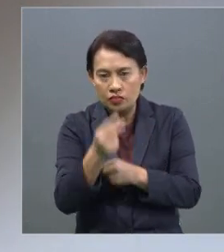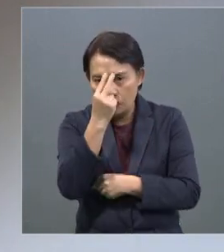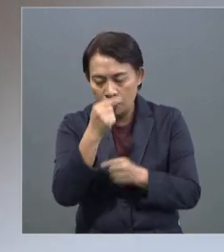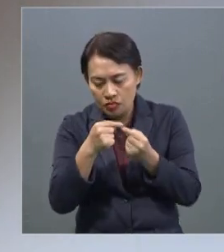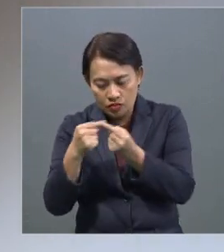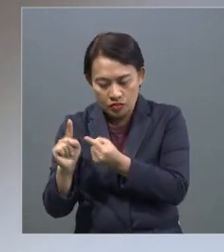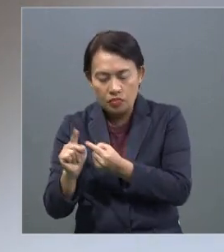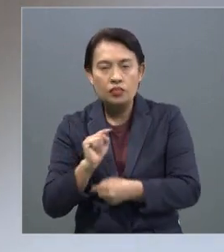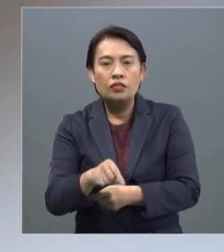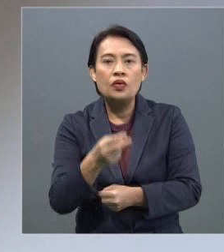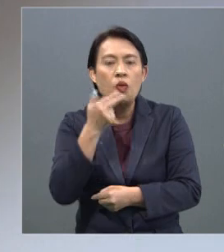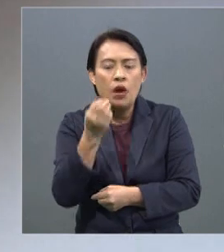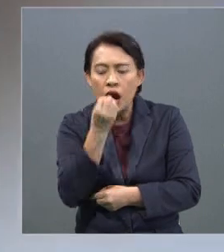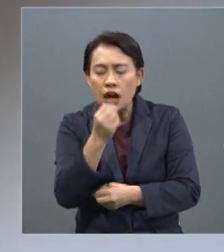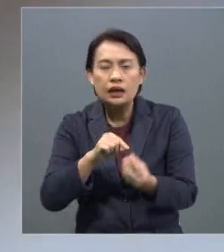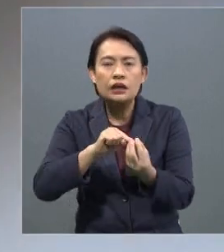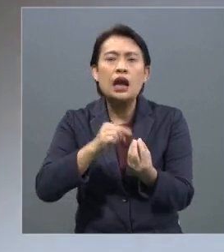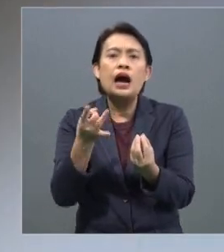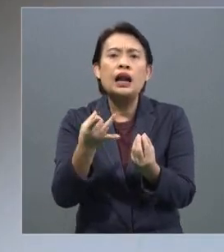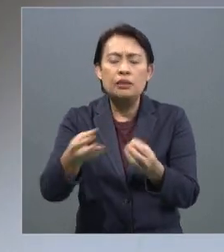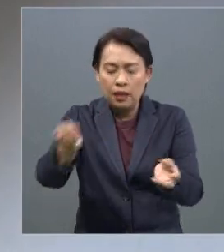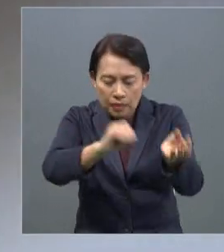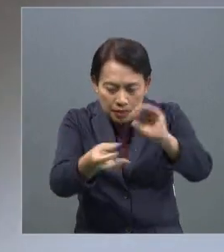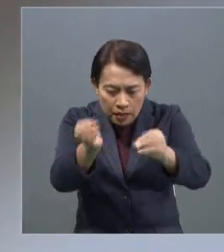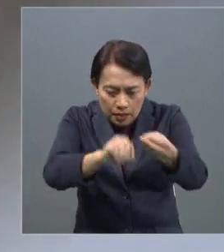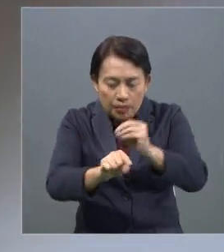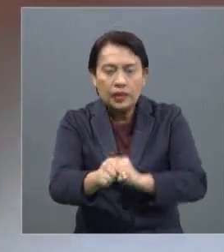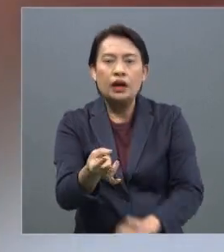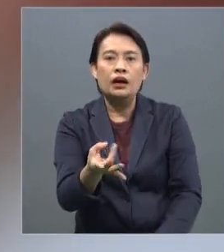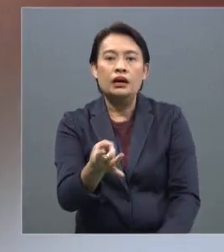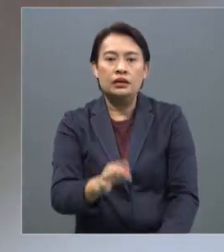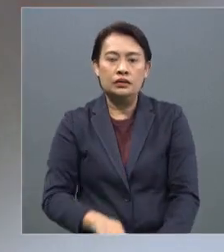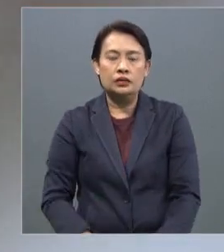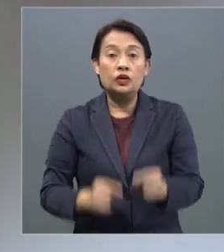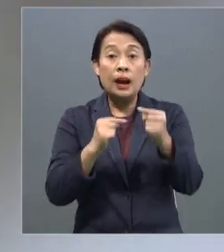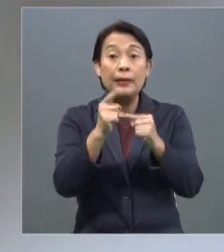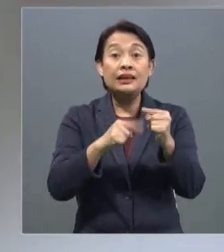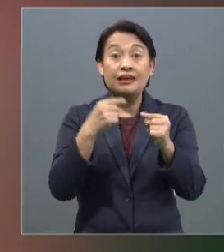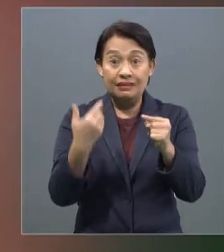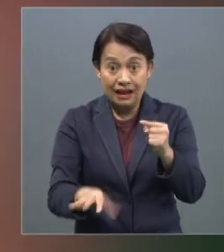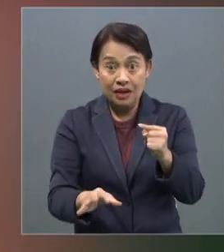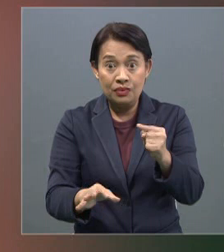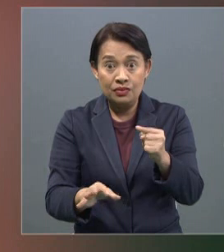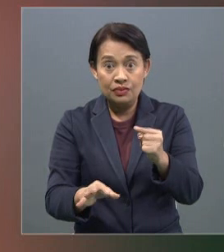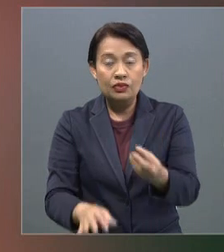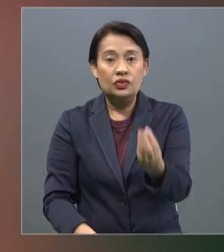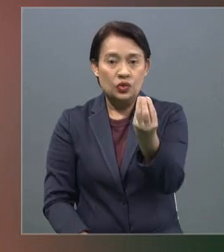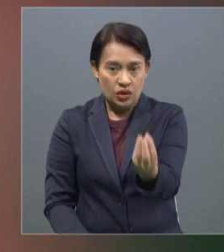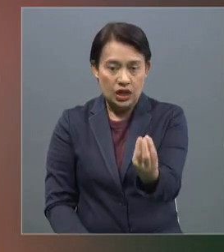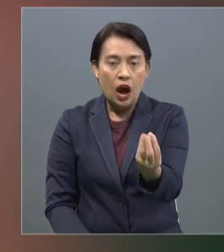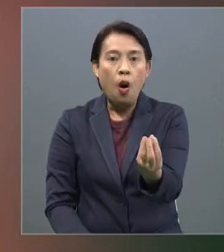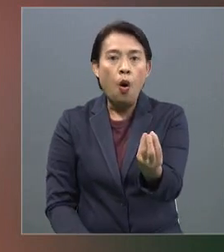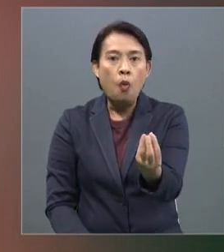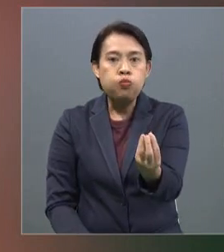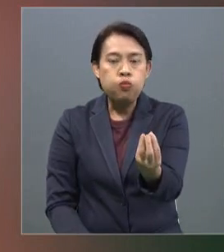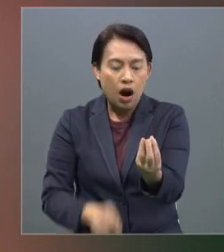ต่อว่ามันมีส่วนผสมอะไรบ้างถูกมยที่เราบอกว่านอกจากไอ้พลาสติกที่หุ้มแล้วเนี่ยตัวขนมที่เป็นเยลี่เลยจริงๆ